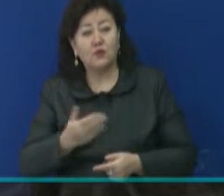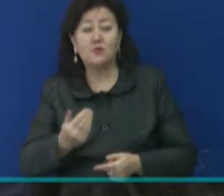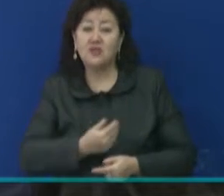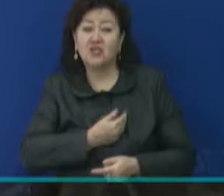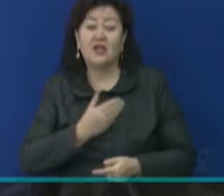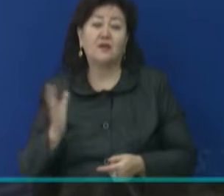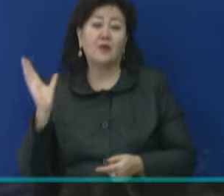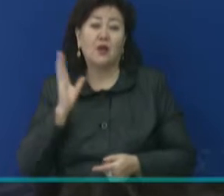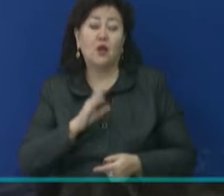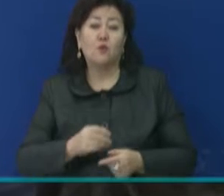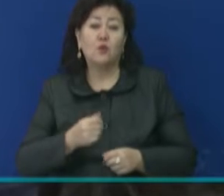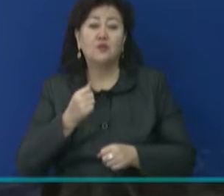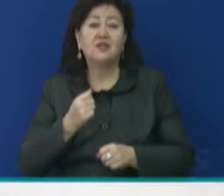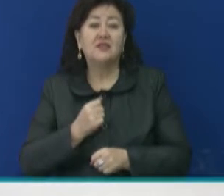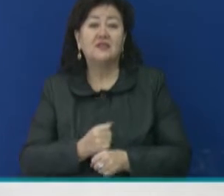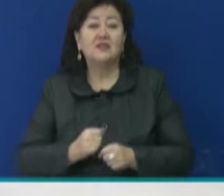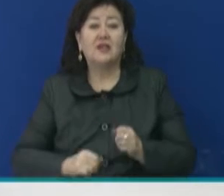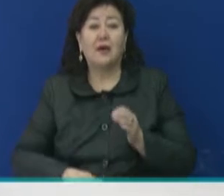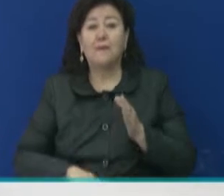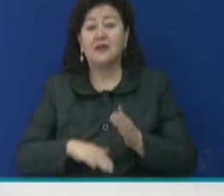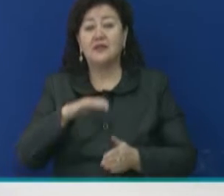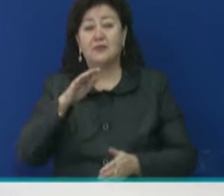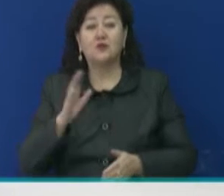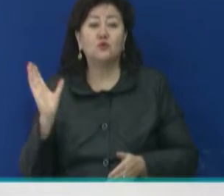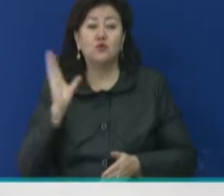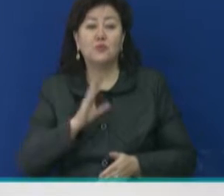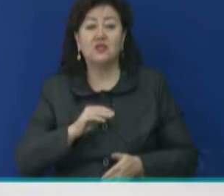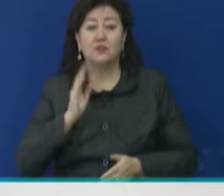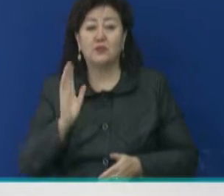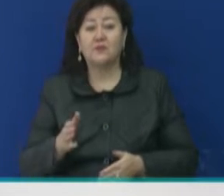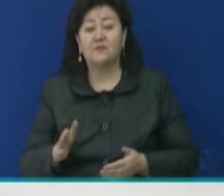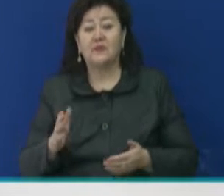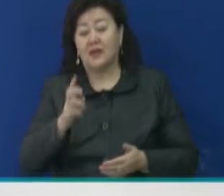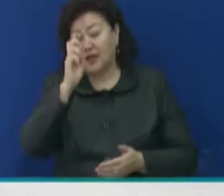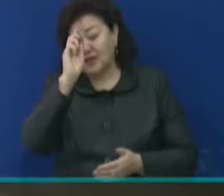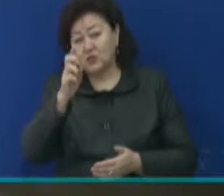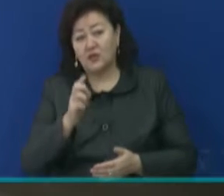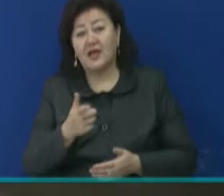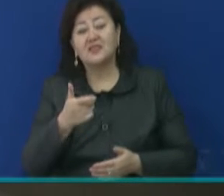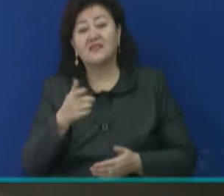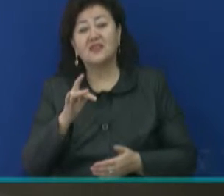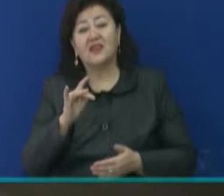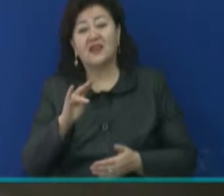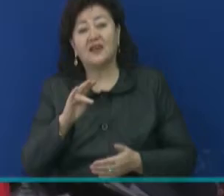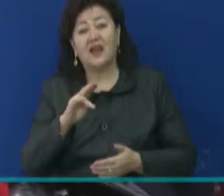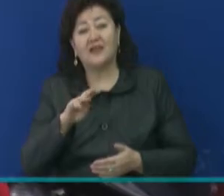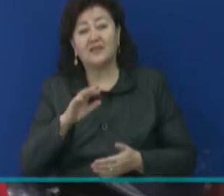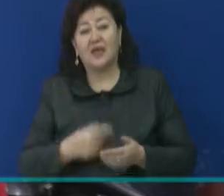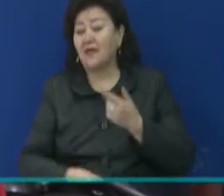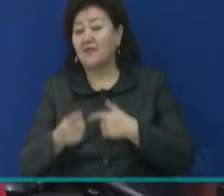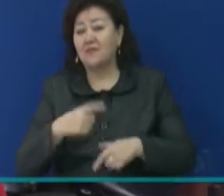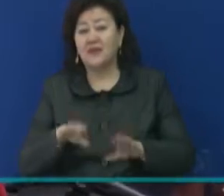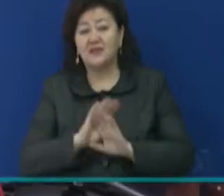Пусть их дела идут в гору государственная безвозмездная Гранты предоставляются на приобретение необходимого